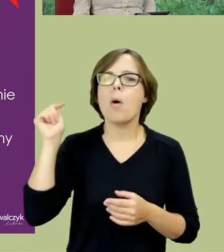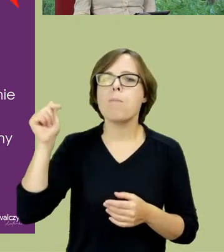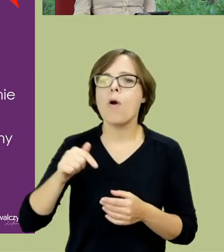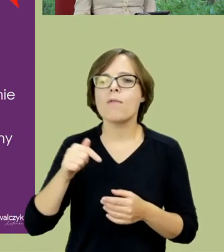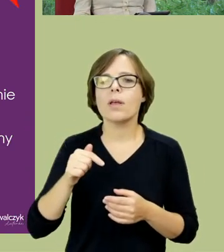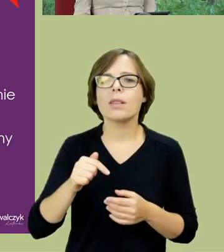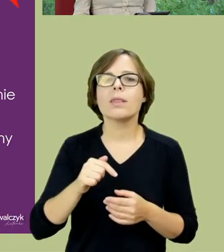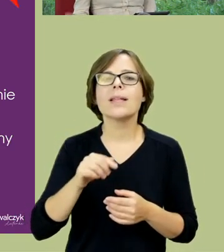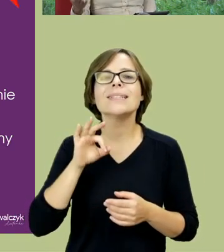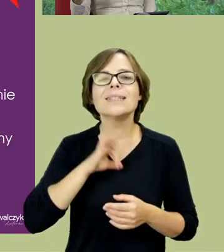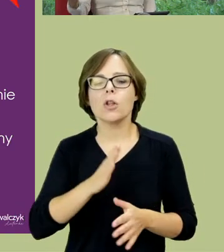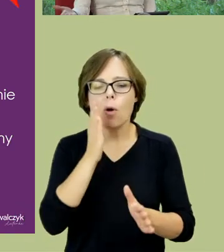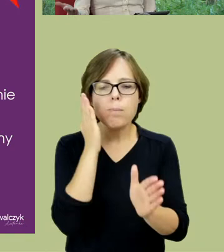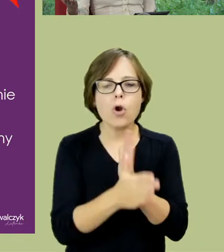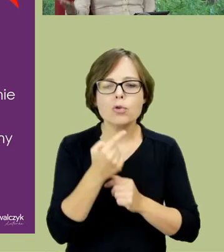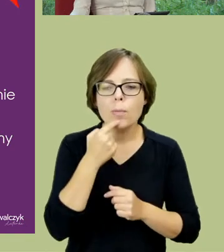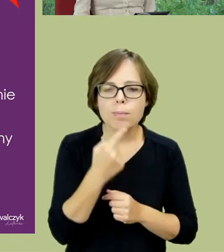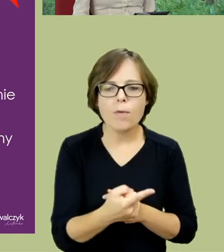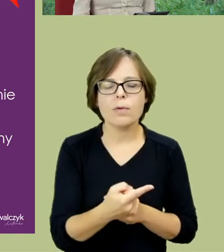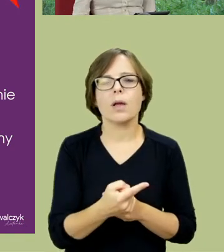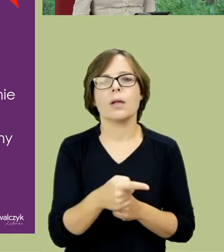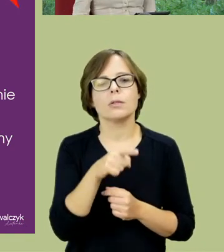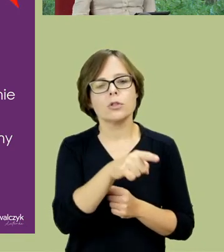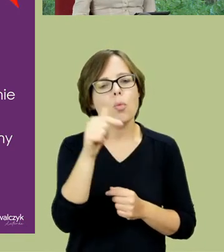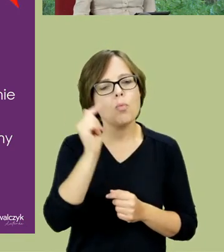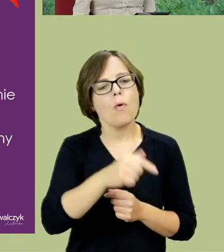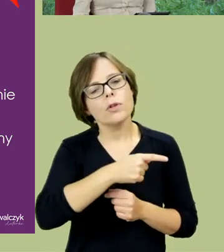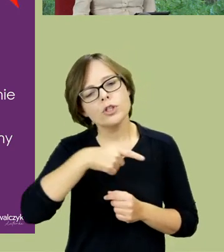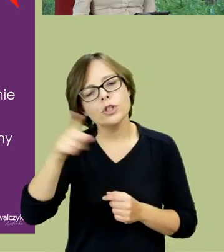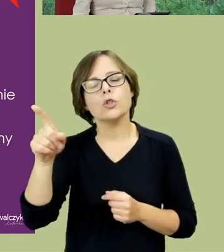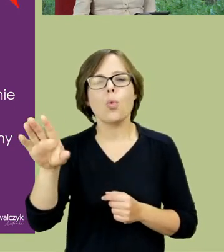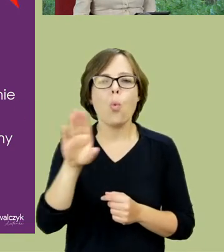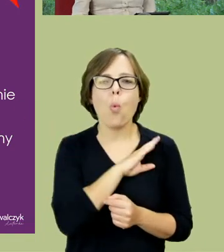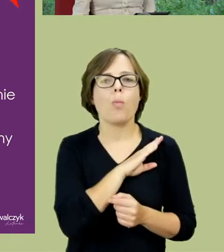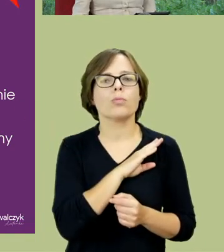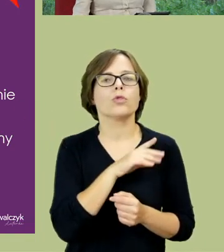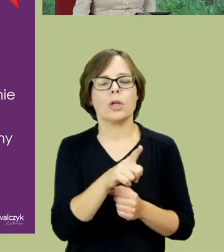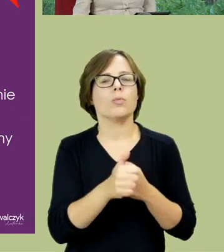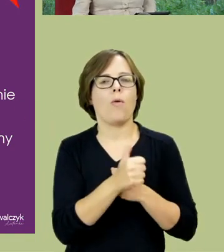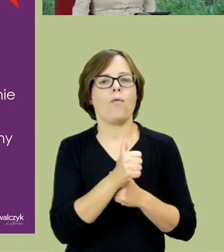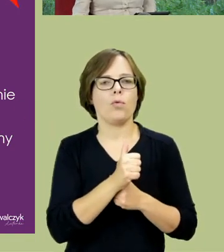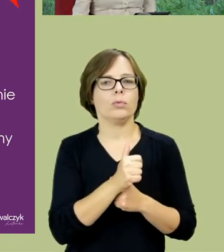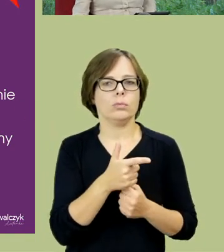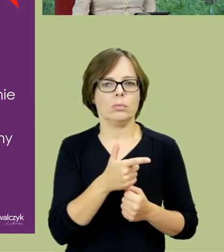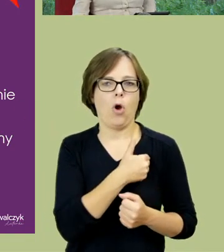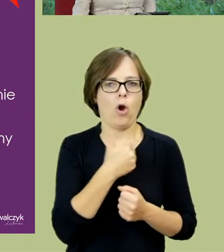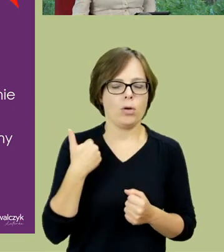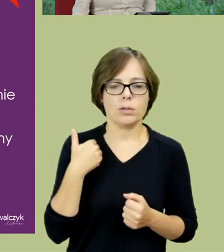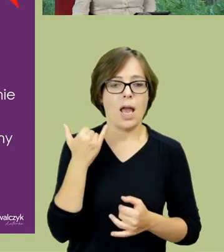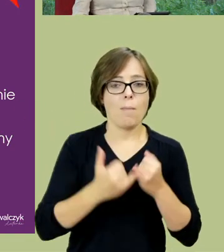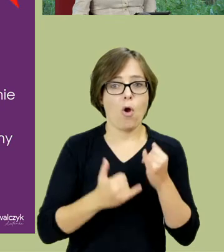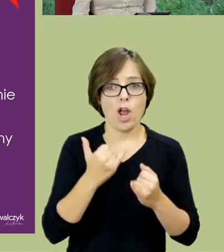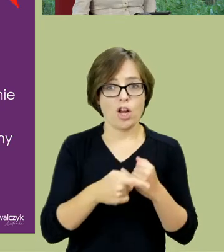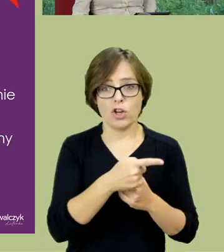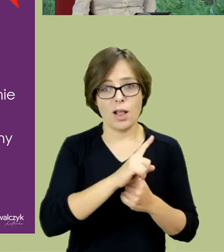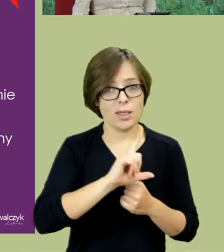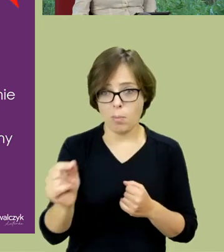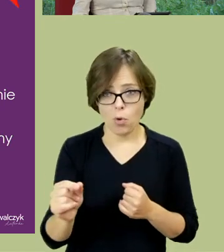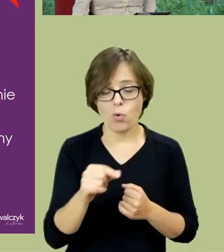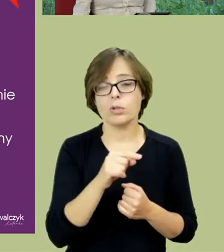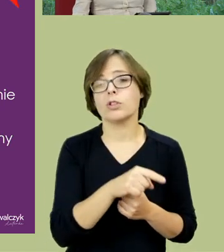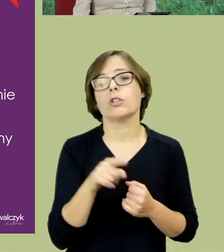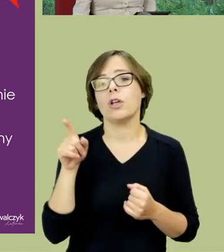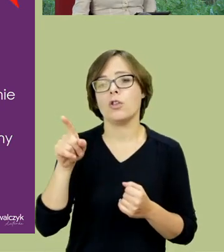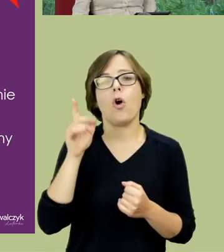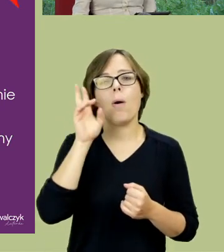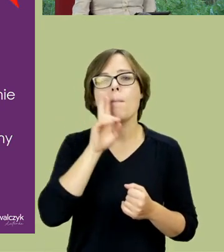że oni mają iść i ginąć za ojczyznę, bo jeśli nie pójdą, to one nie zniosą takiej hańby.